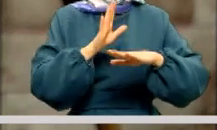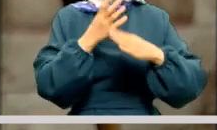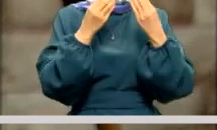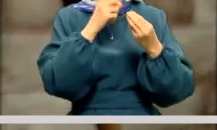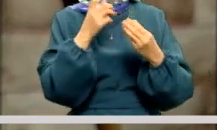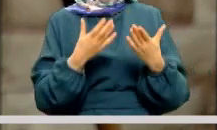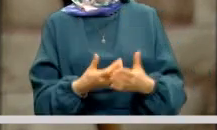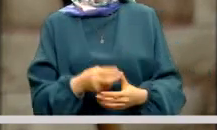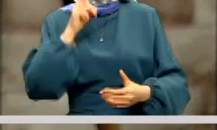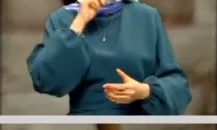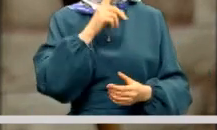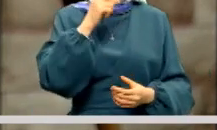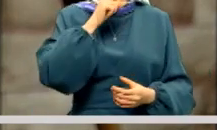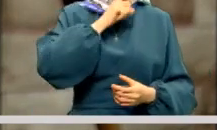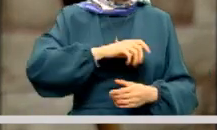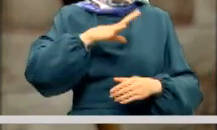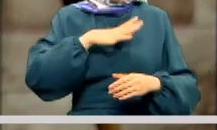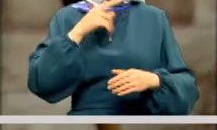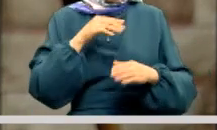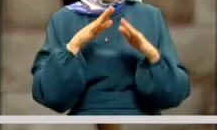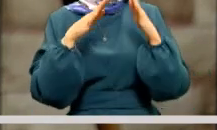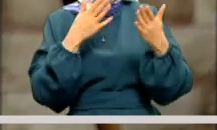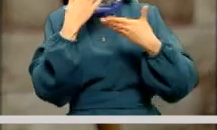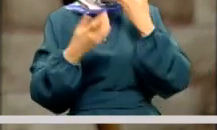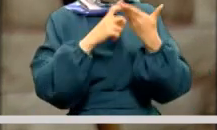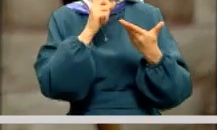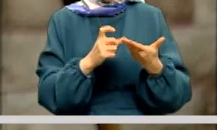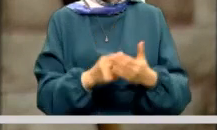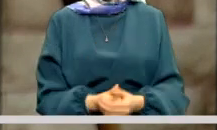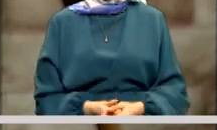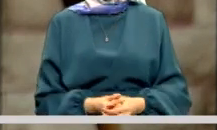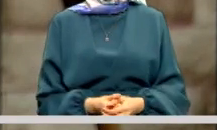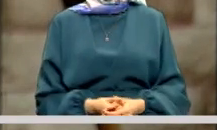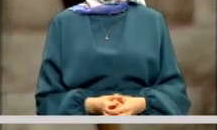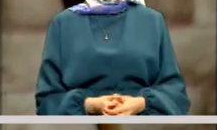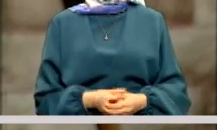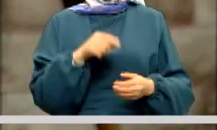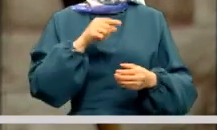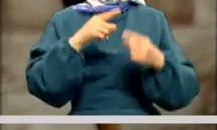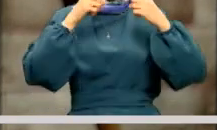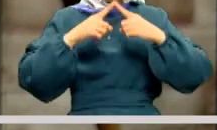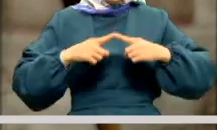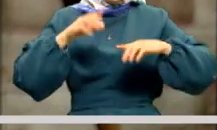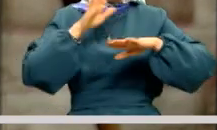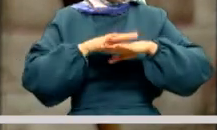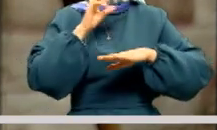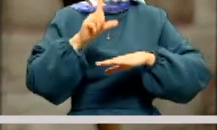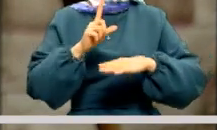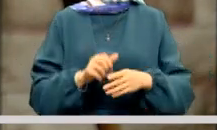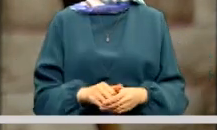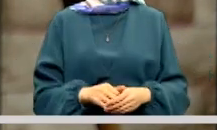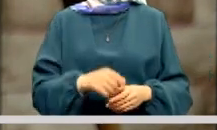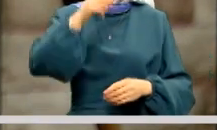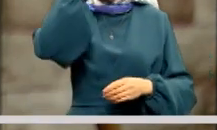gördüğüm bir hata varsa bunu nasıl ifade ederek düzelmesine katkı sağlarım Bunu hesap etmem gerekiyor ama sadece